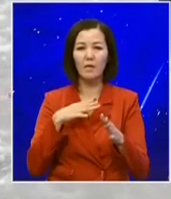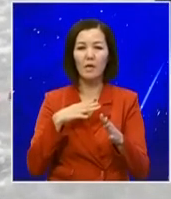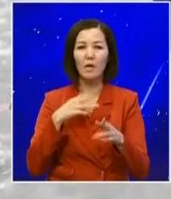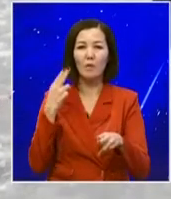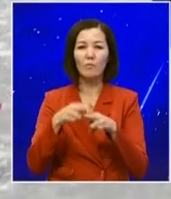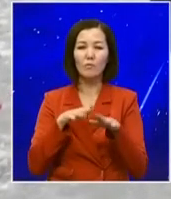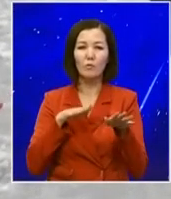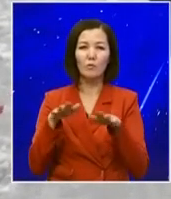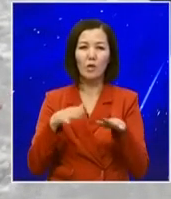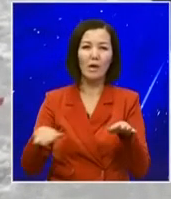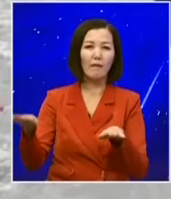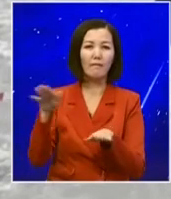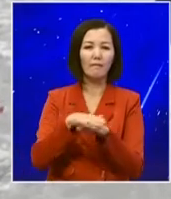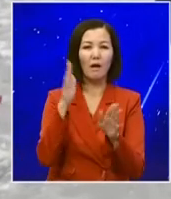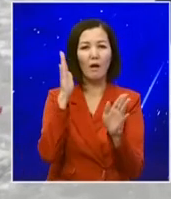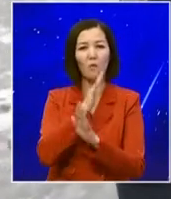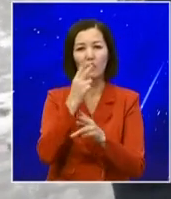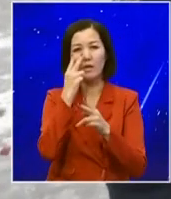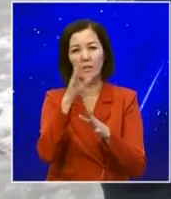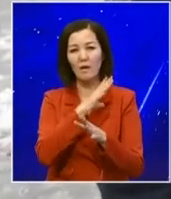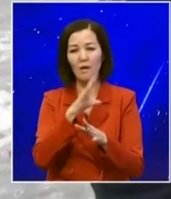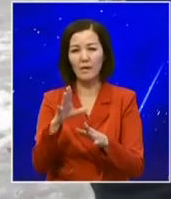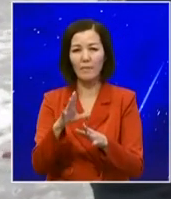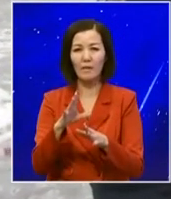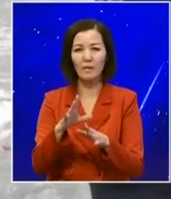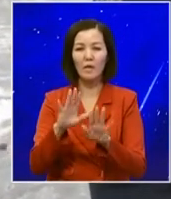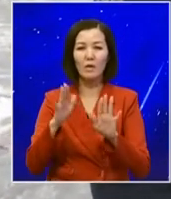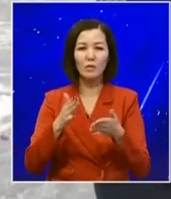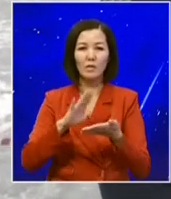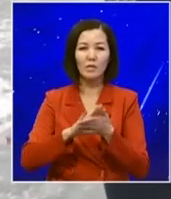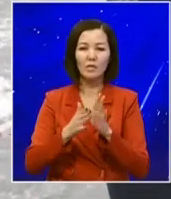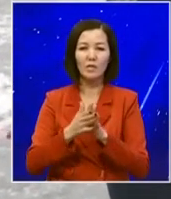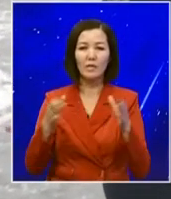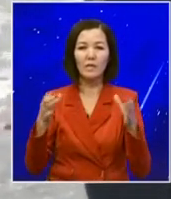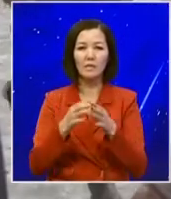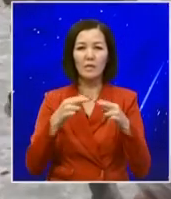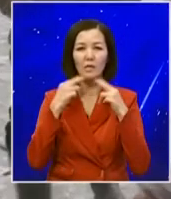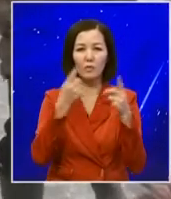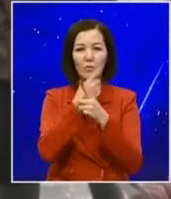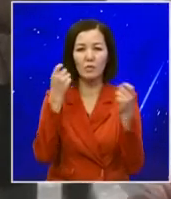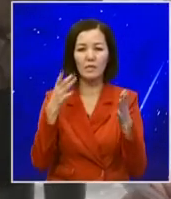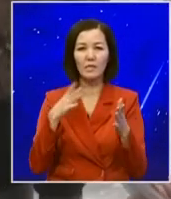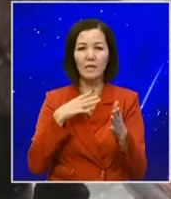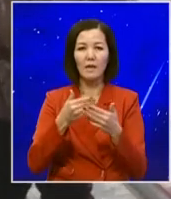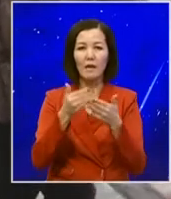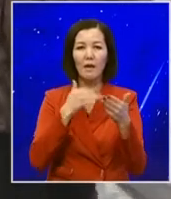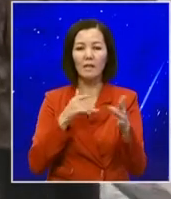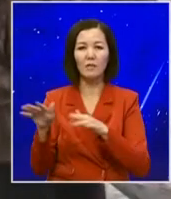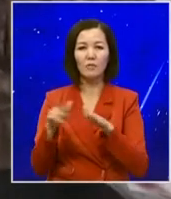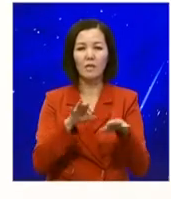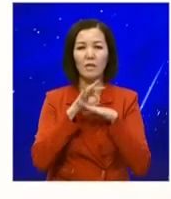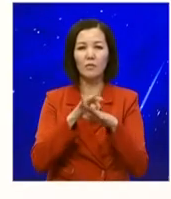райымен санаспайтындары да бар. Әуесқойлардың бұл үсіне жергілікті төтеншеліктер ескерту жасады. Алдын алу шараларын өткізді.